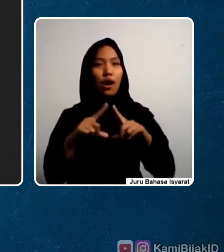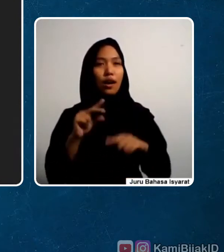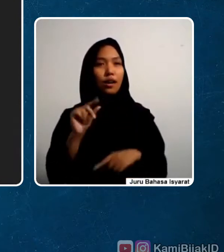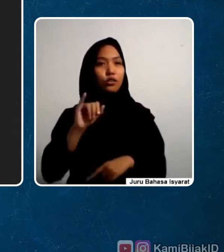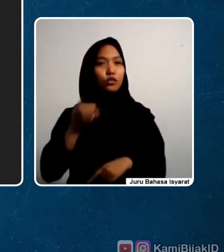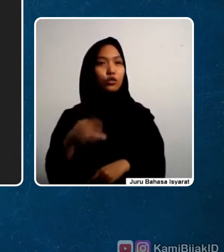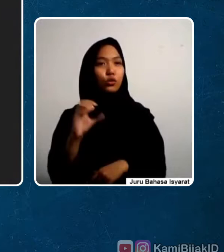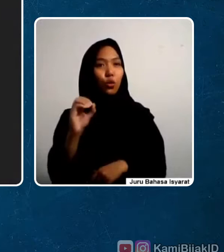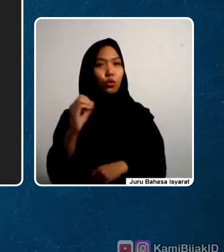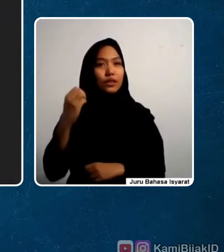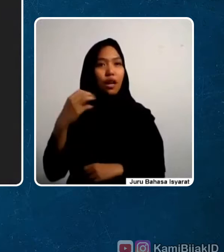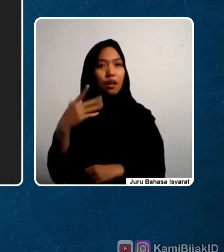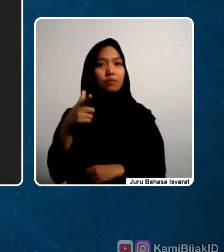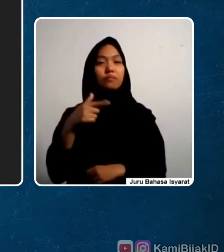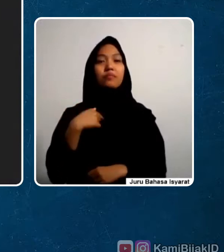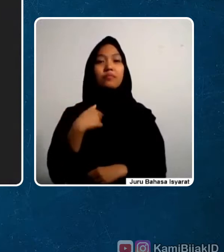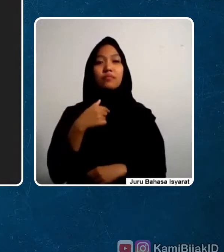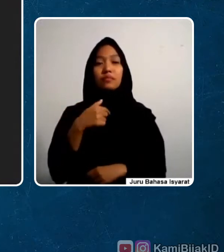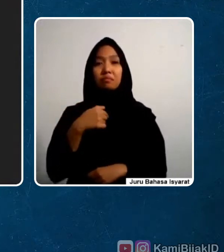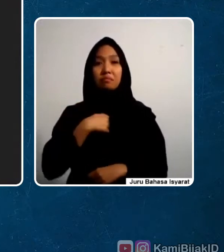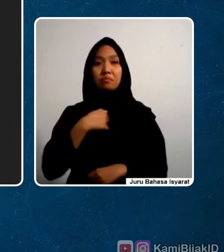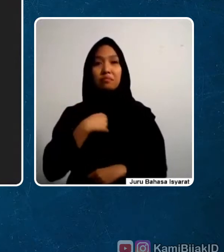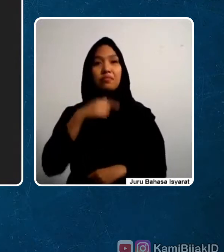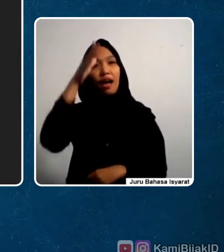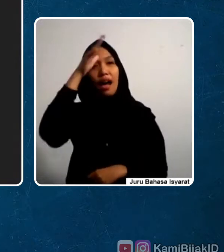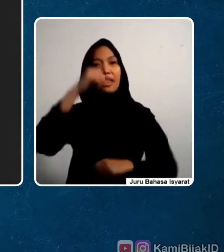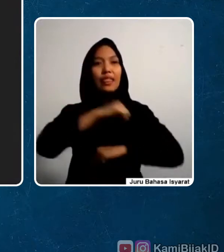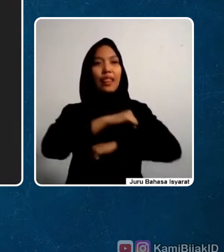Indonesia, cabang atletik,